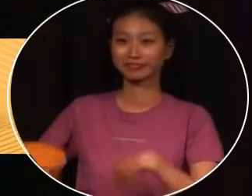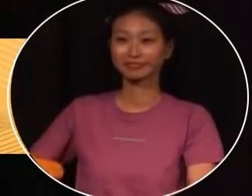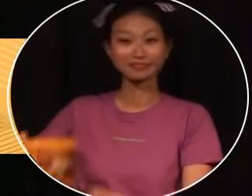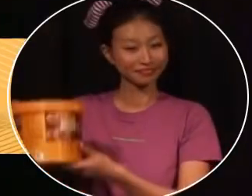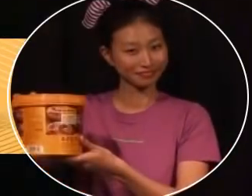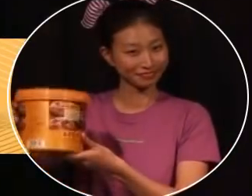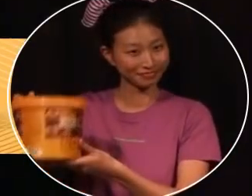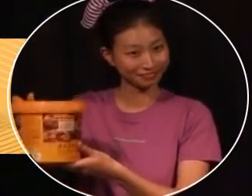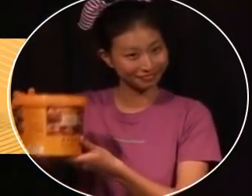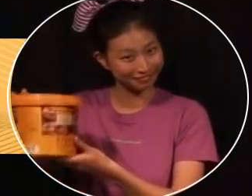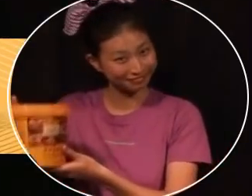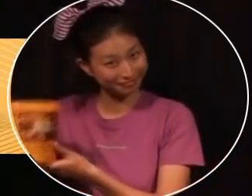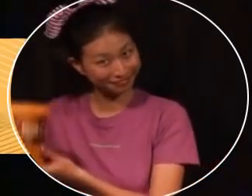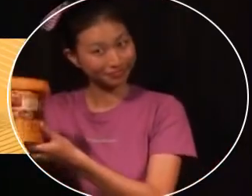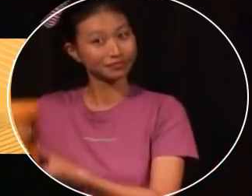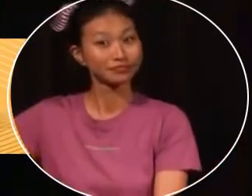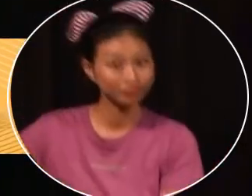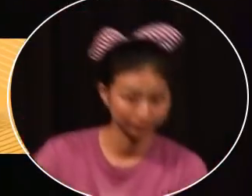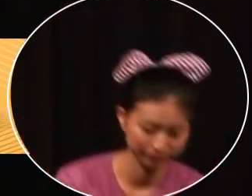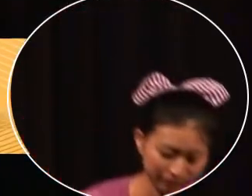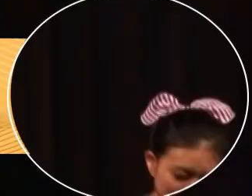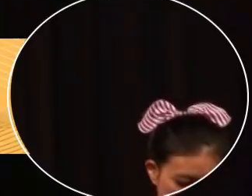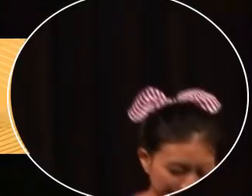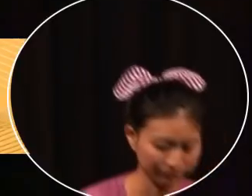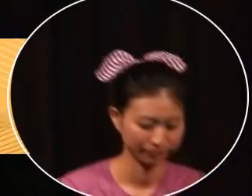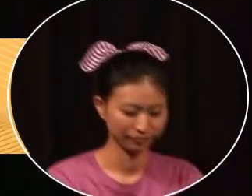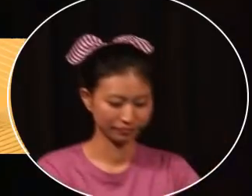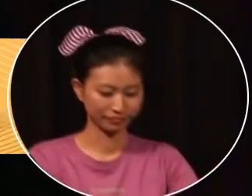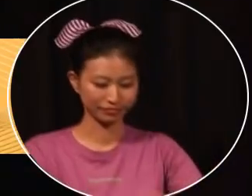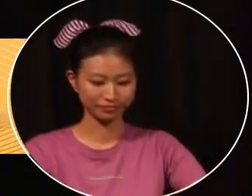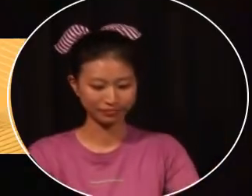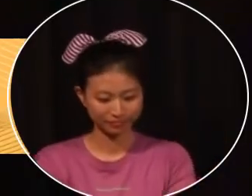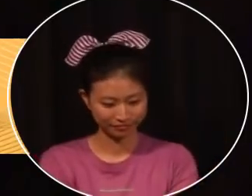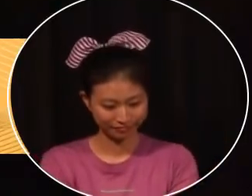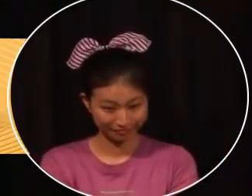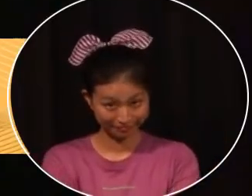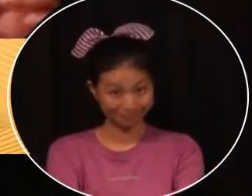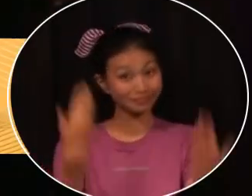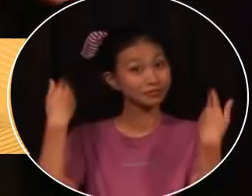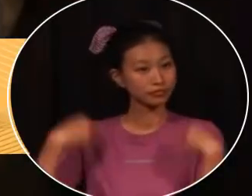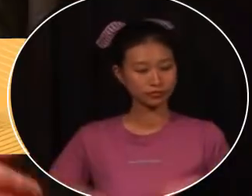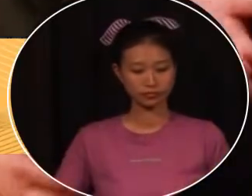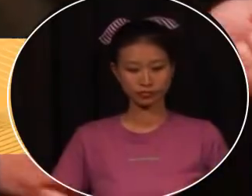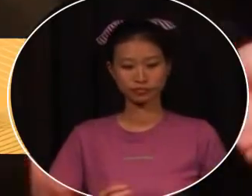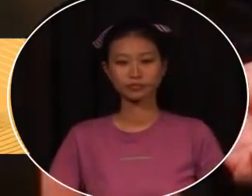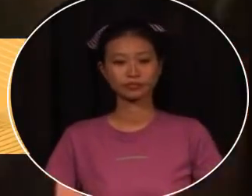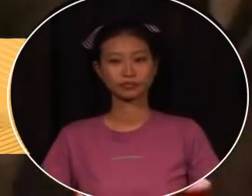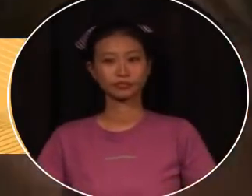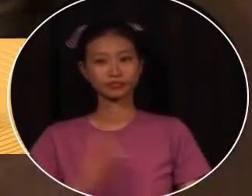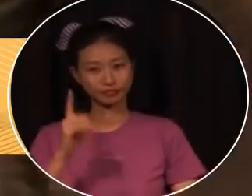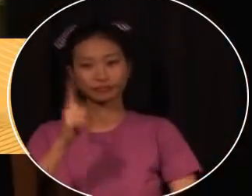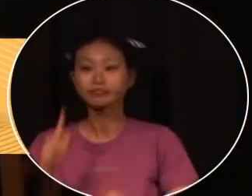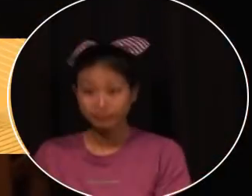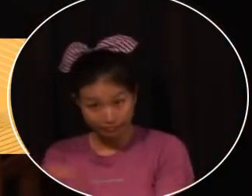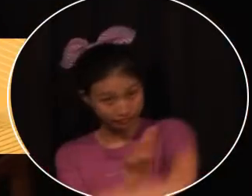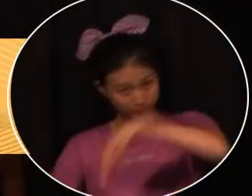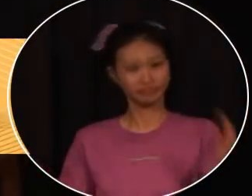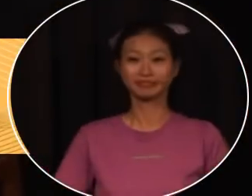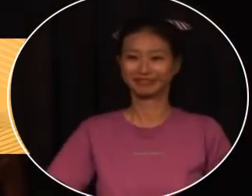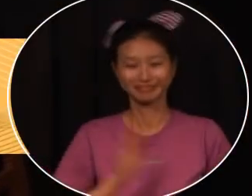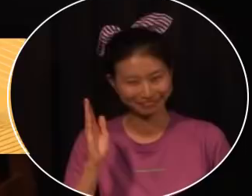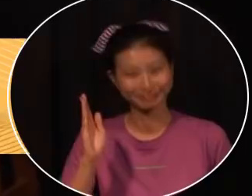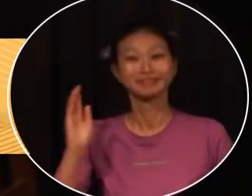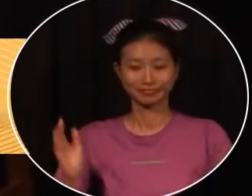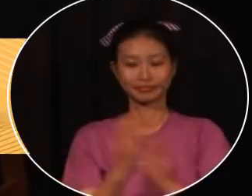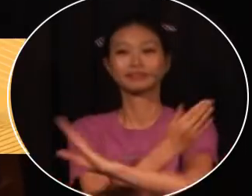实最简单就是一个政治理念，我希望台湾可以更好。那刚刚说了这么多，无非就是一句话想要分享给大家，我对于